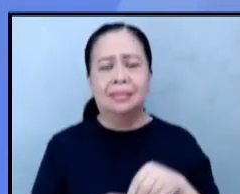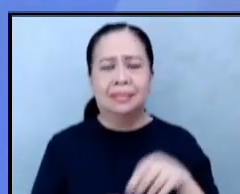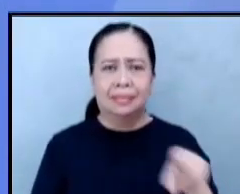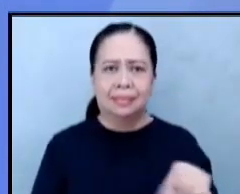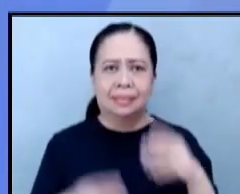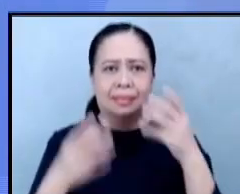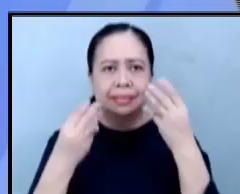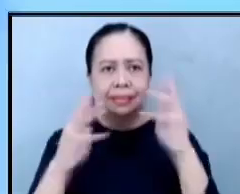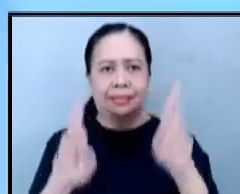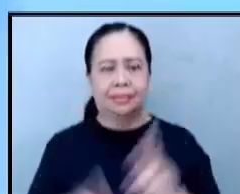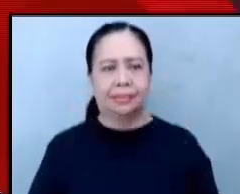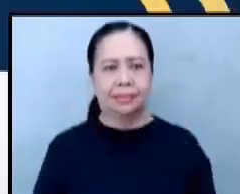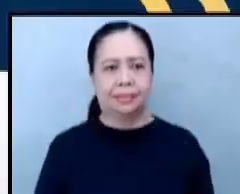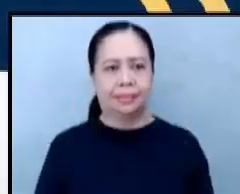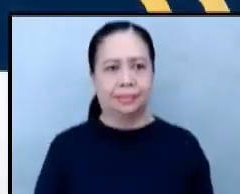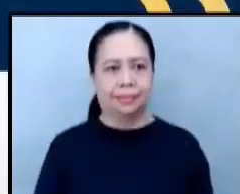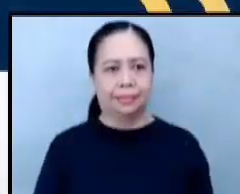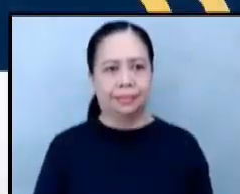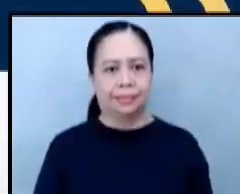detalye.